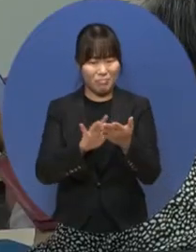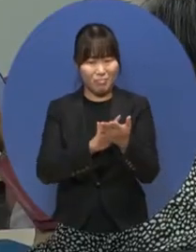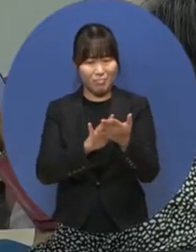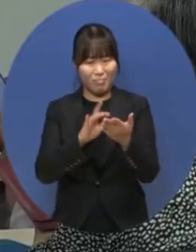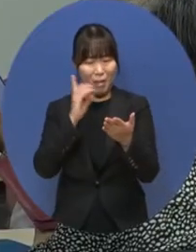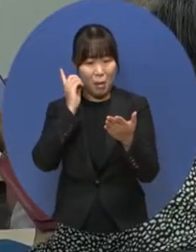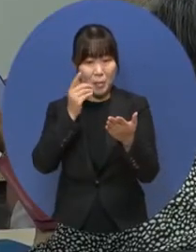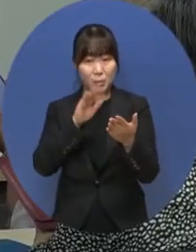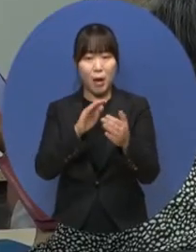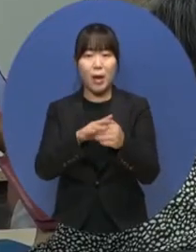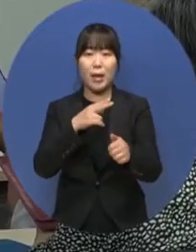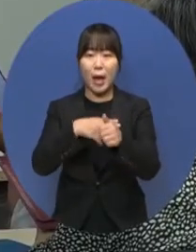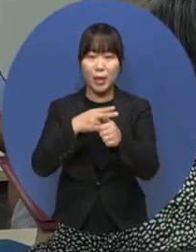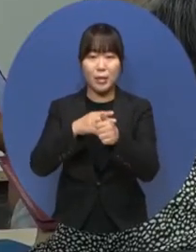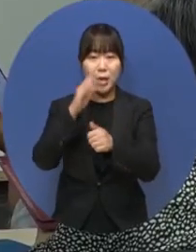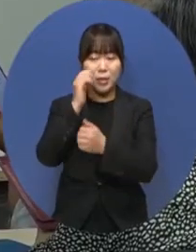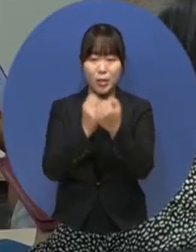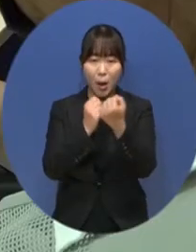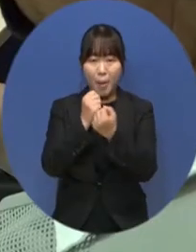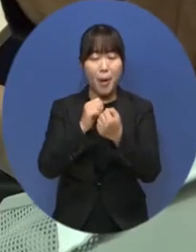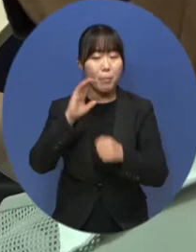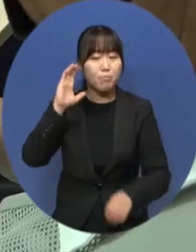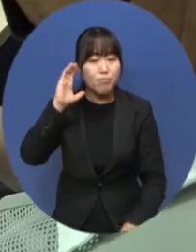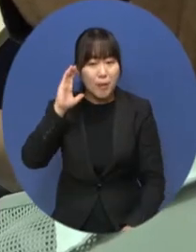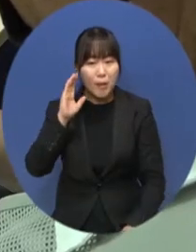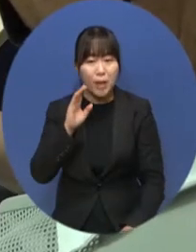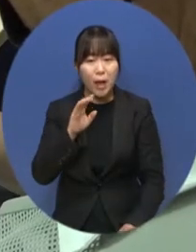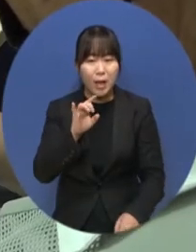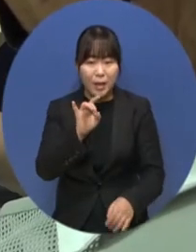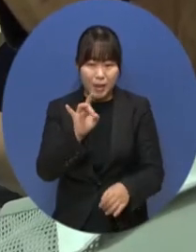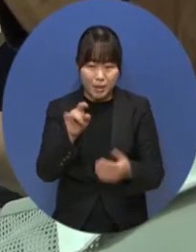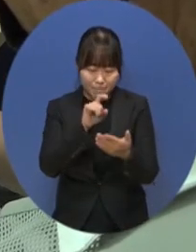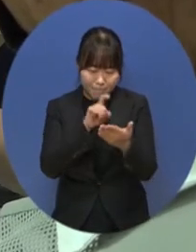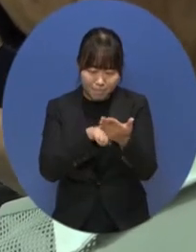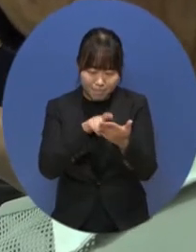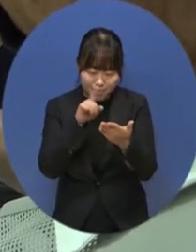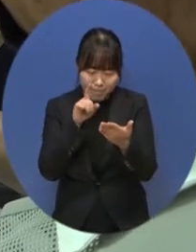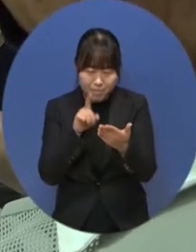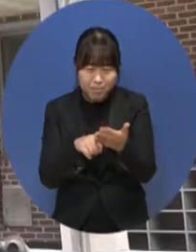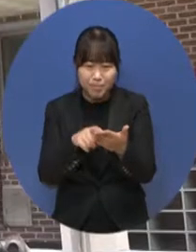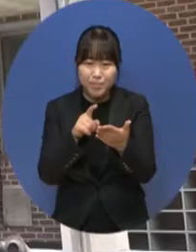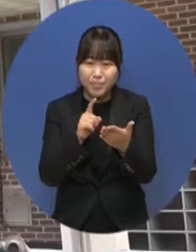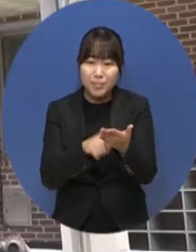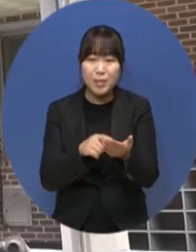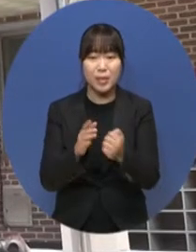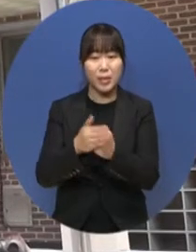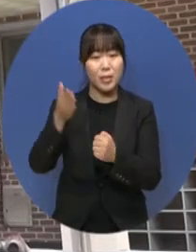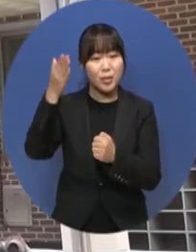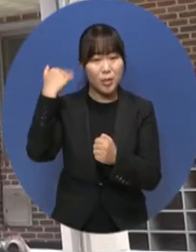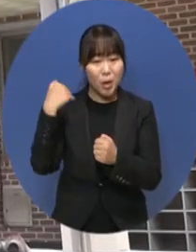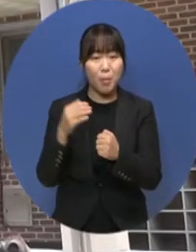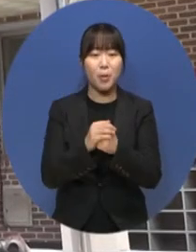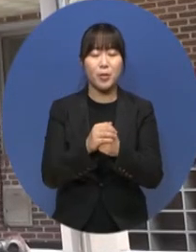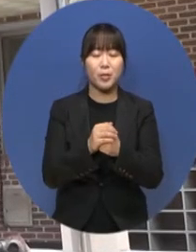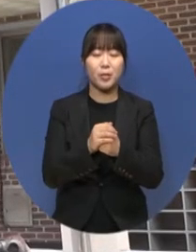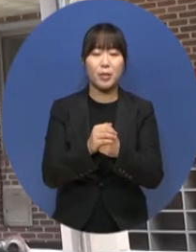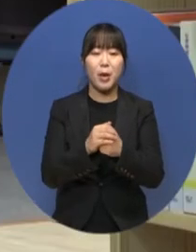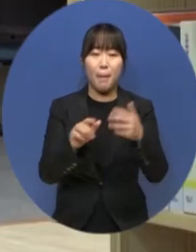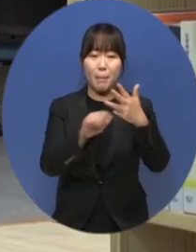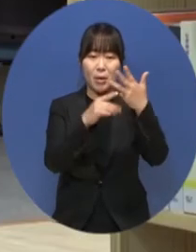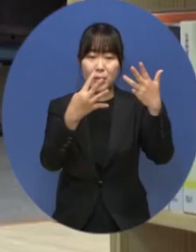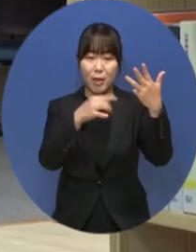강사의 설명에 귀를 기울이며 하나씩 버튼을 눌러봅니다 지난달 사회 부터 27일까지